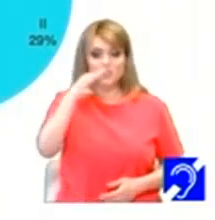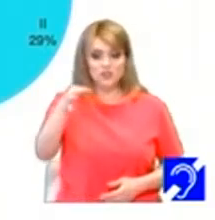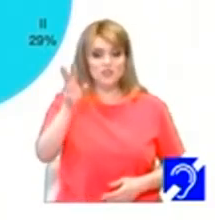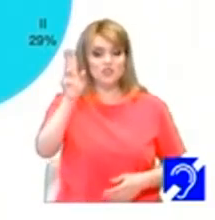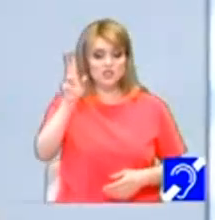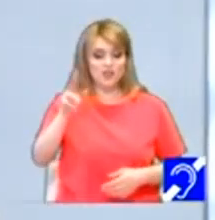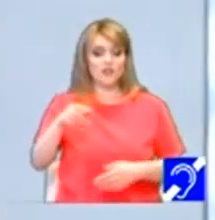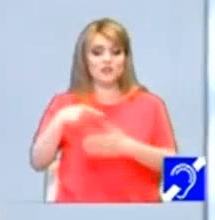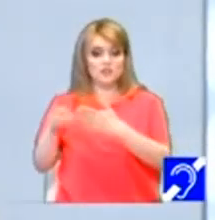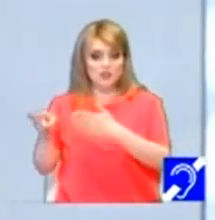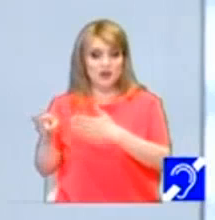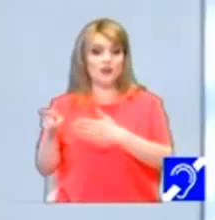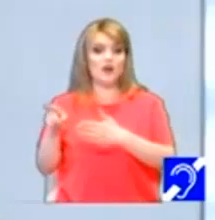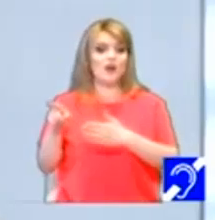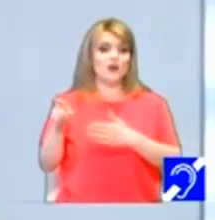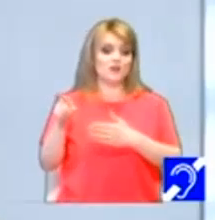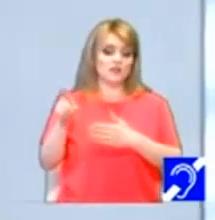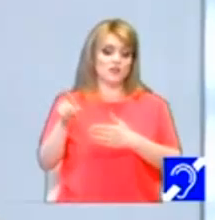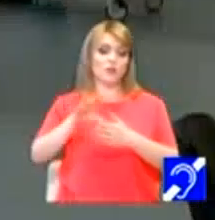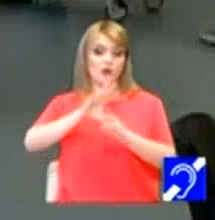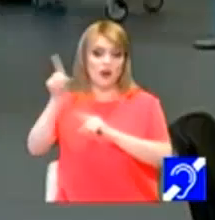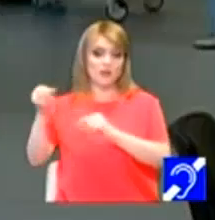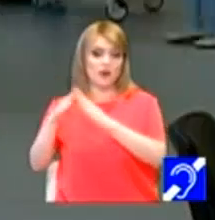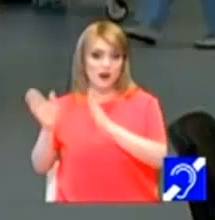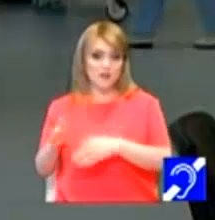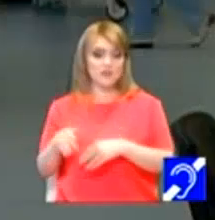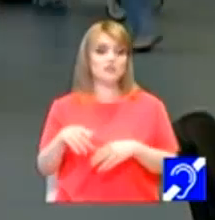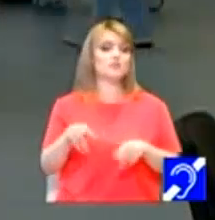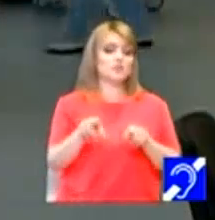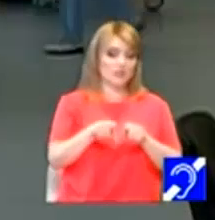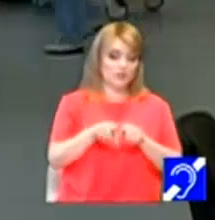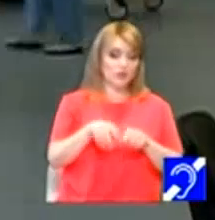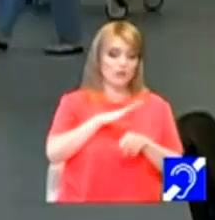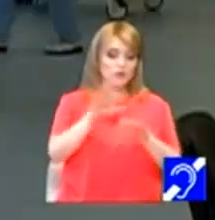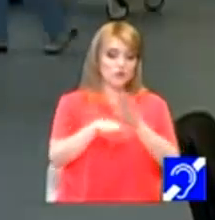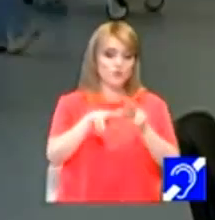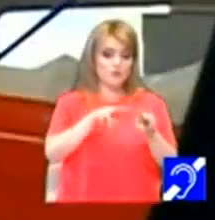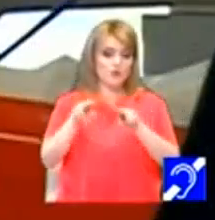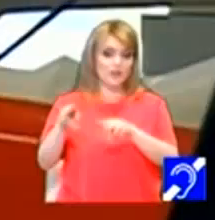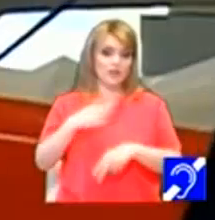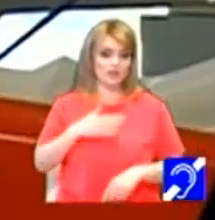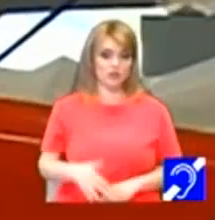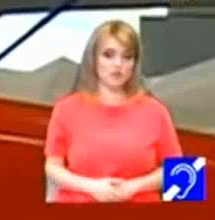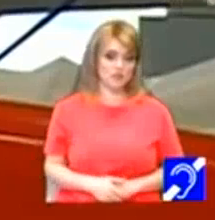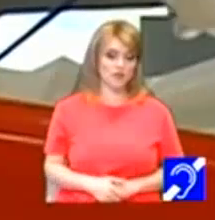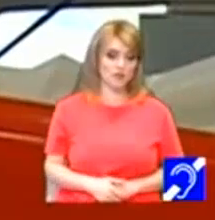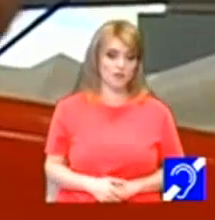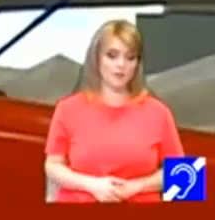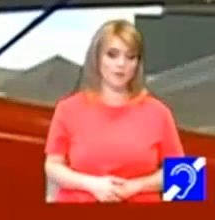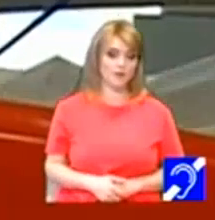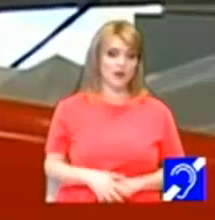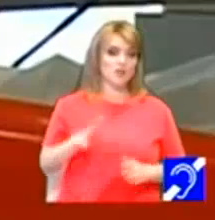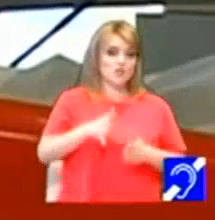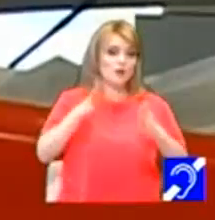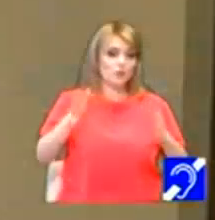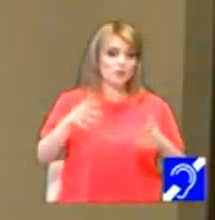și nu avem complicații. Vârsta medie a celor decedați din cauza complicațiilor provocate de COVID-19 este de 66 de ani și